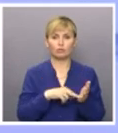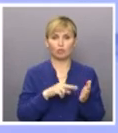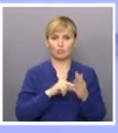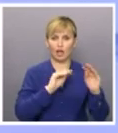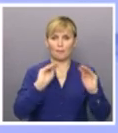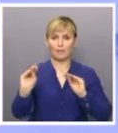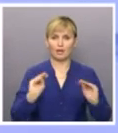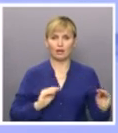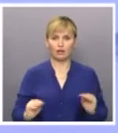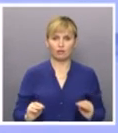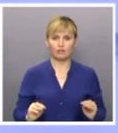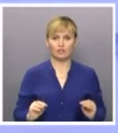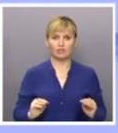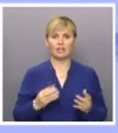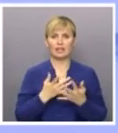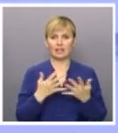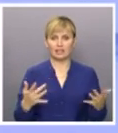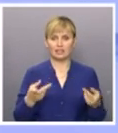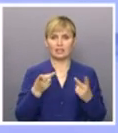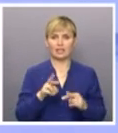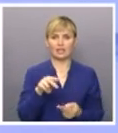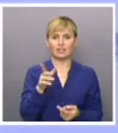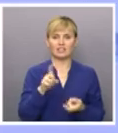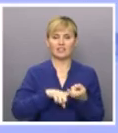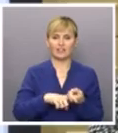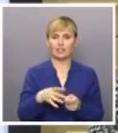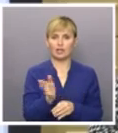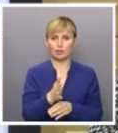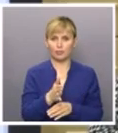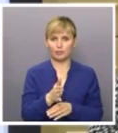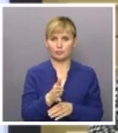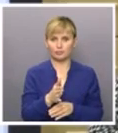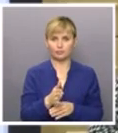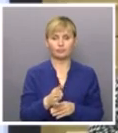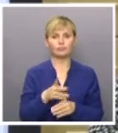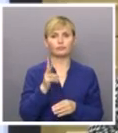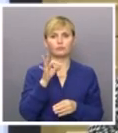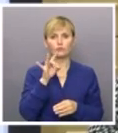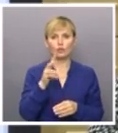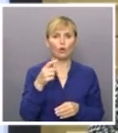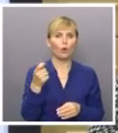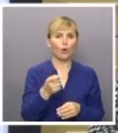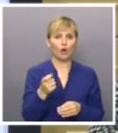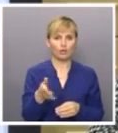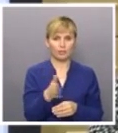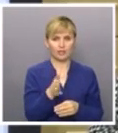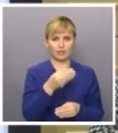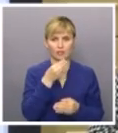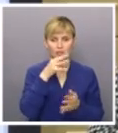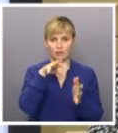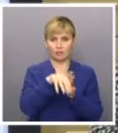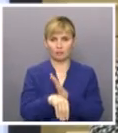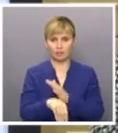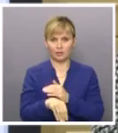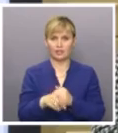оборудования, включая транспорт и растаможку этого оборудования. Оборудование, производящее корма. Оборудование, производящее рыбную продукцию. Ага. Вот.